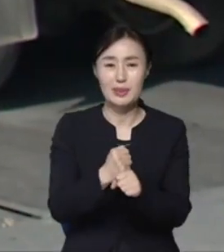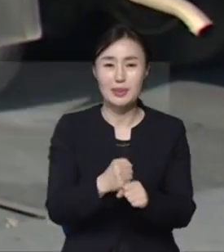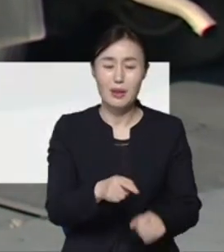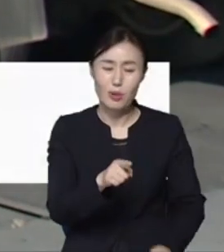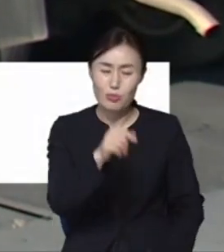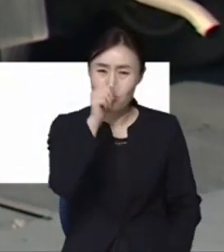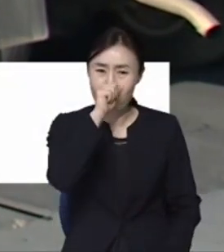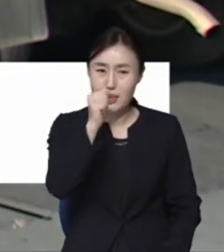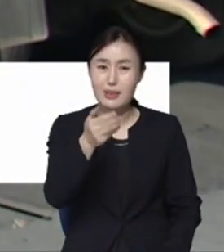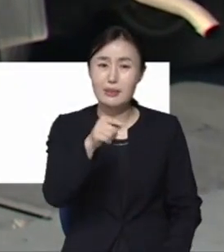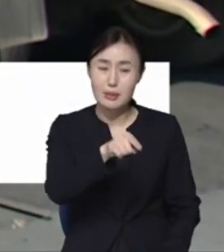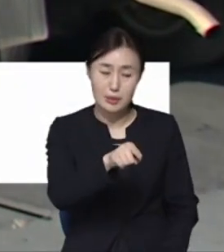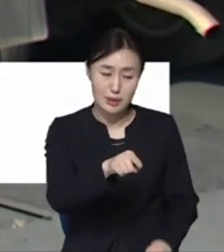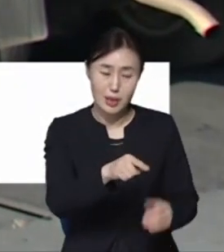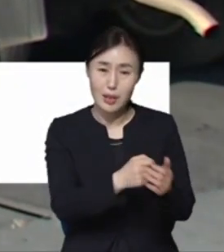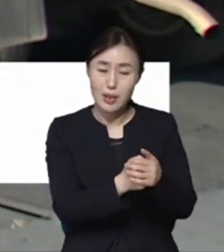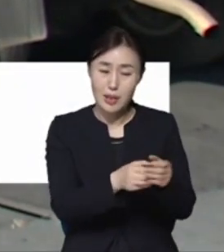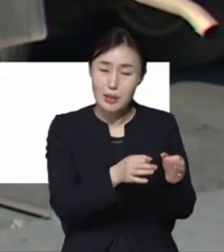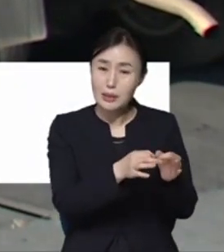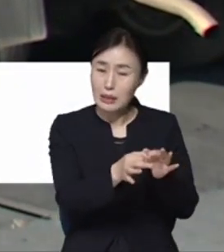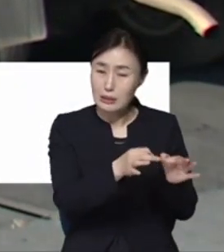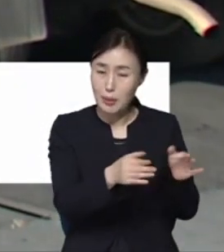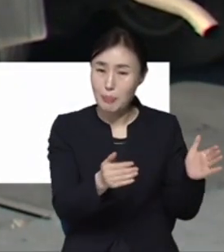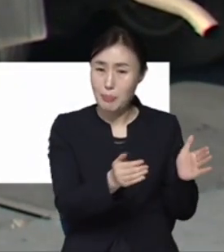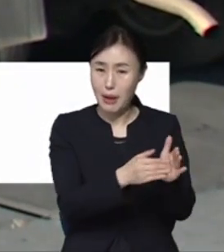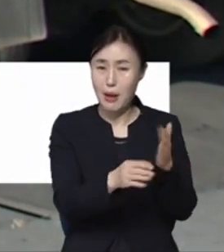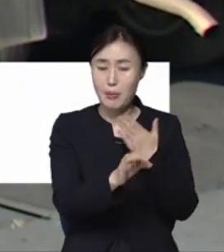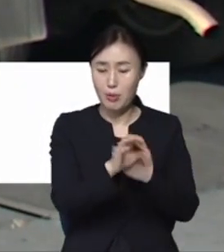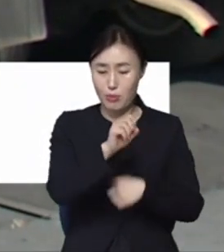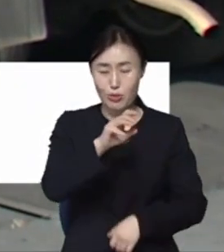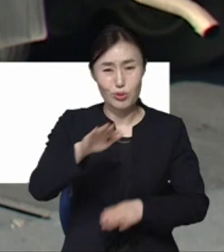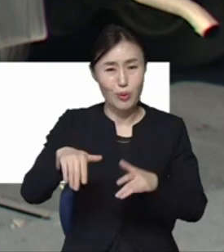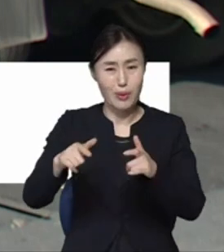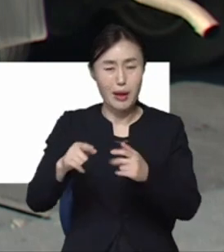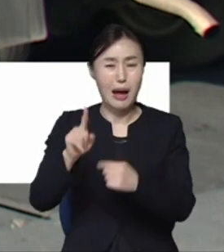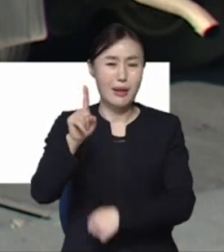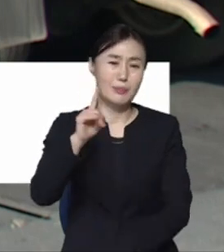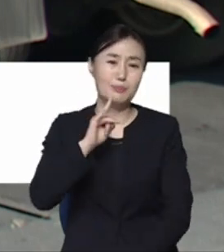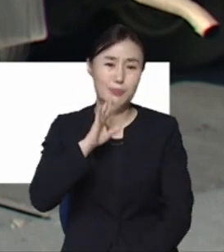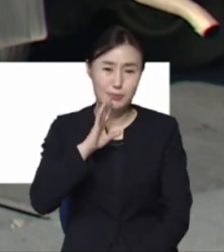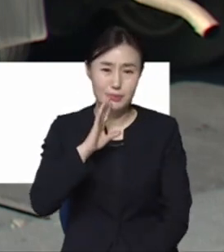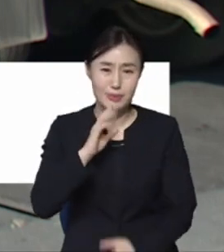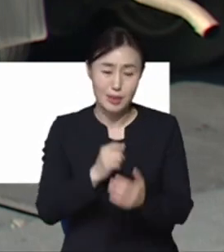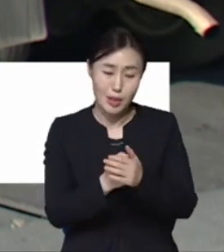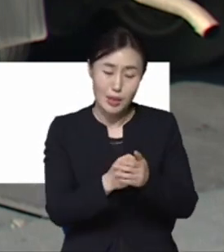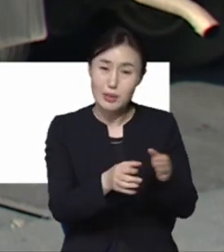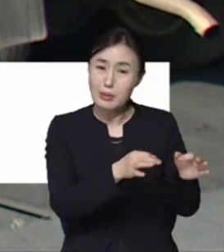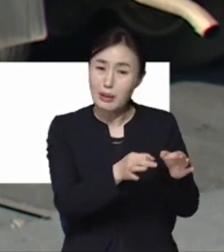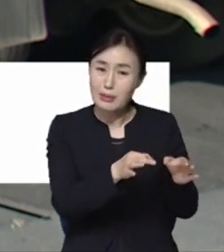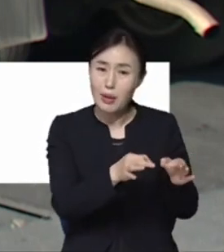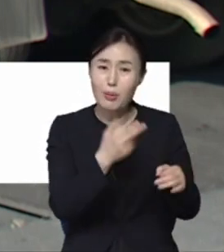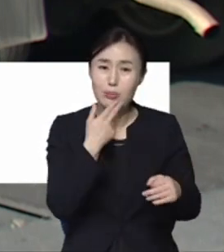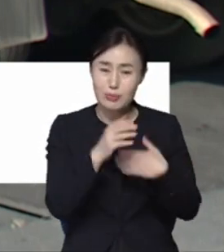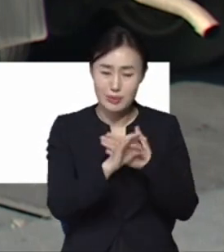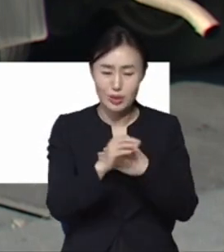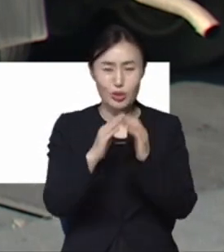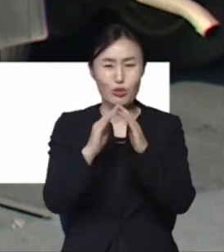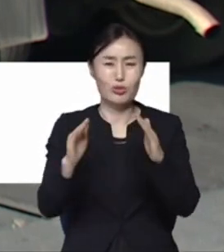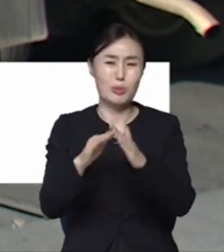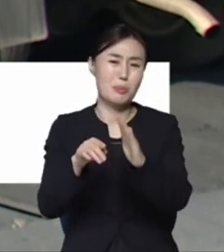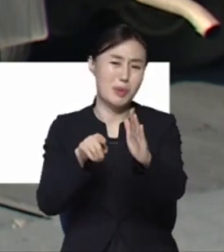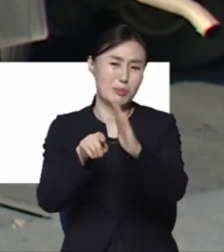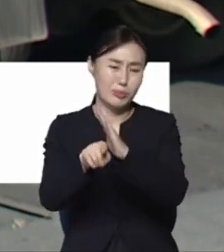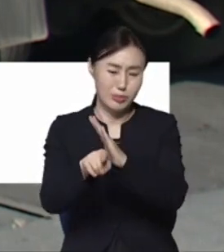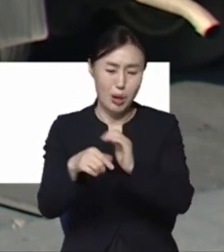근데 여기서 문을 닫아버리면 이제 광주 전남에 하나밖에 없는데 닫아버리면 우리가 전주까지 가야 되는데